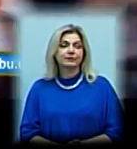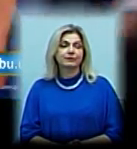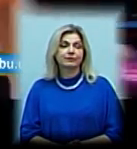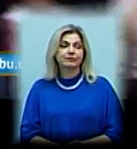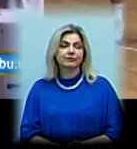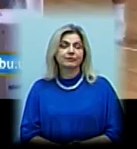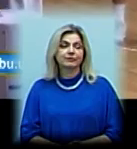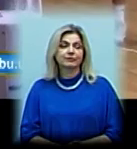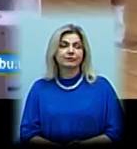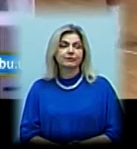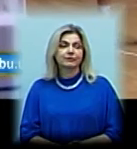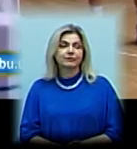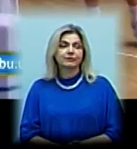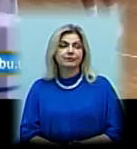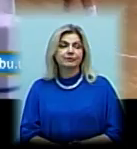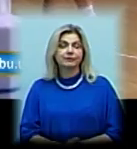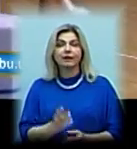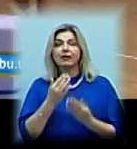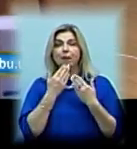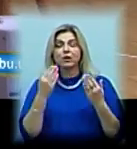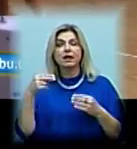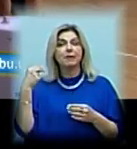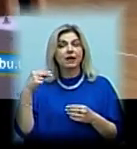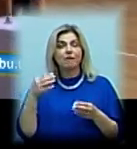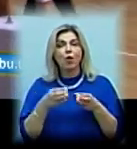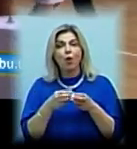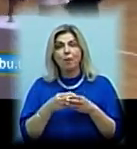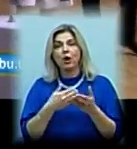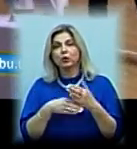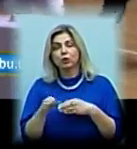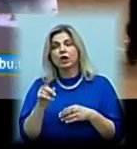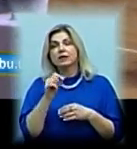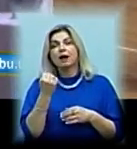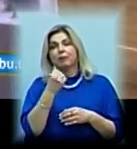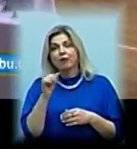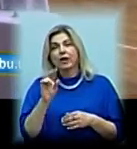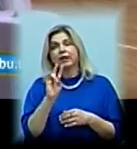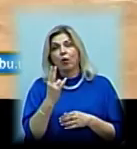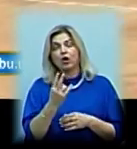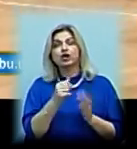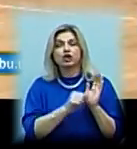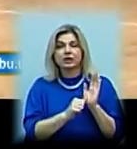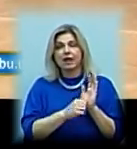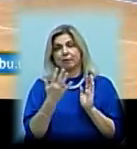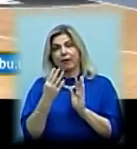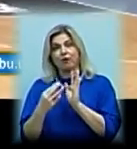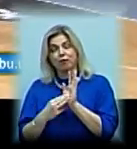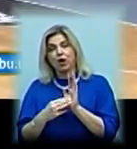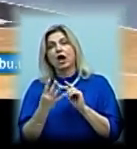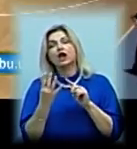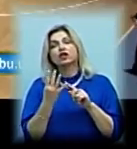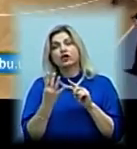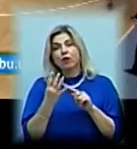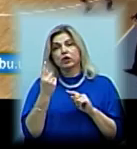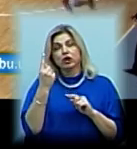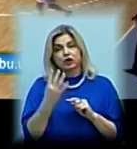протягом передостанньої 10-хвилинки. На останню перерву команди пішли за переваги корабелів 60-58. У четвертій чверті